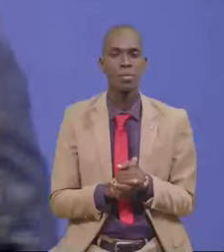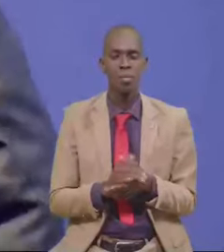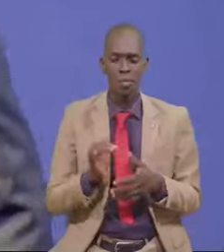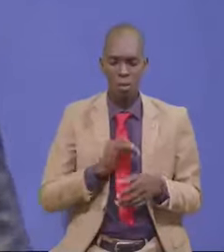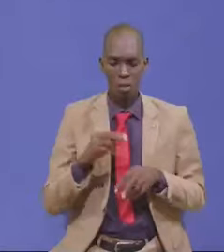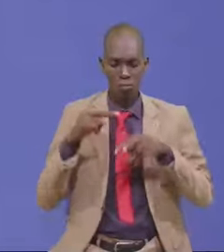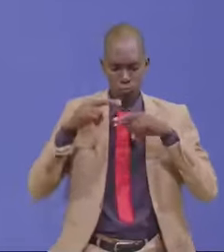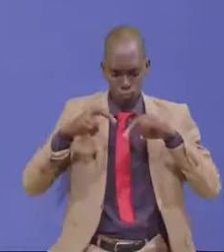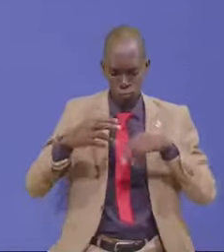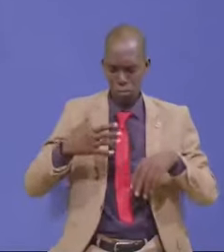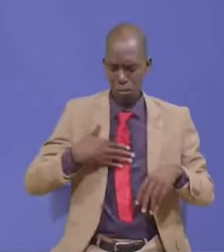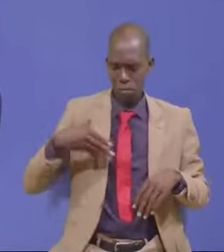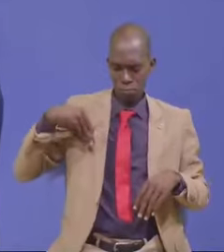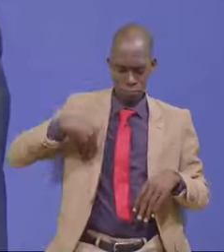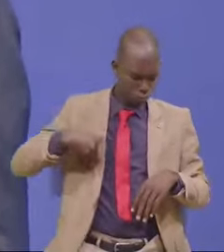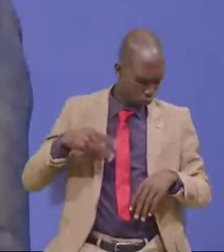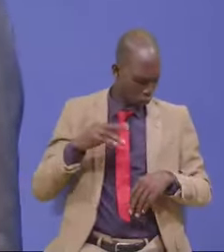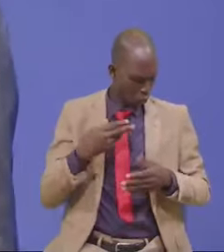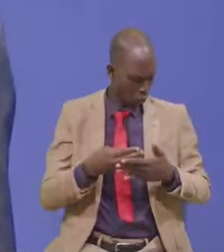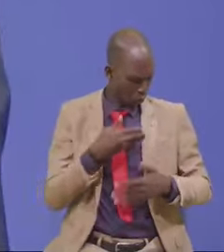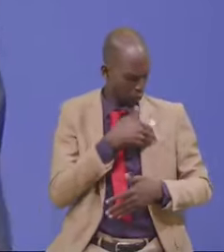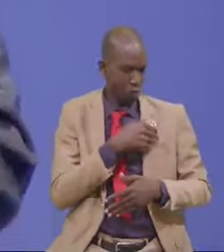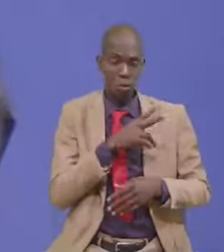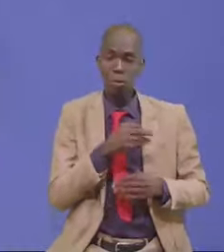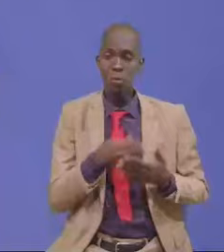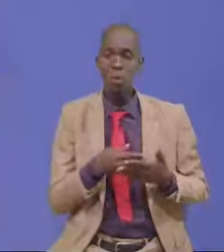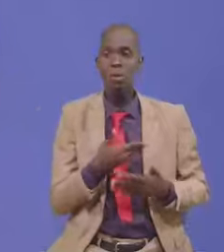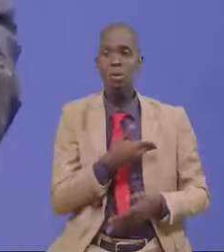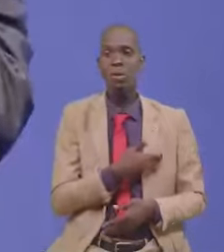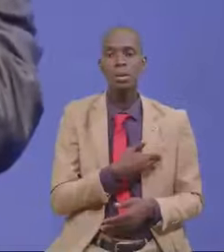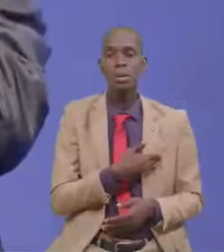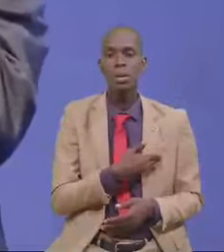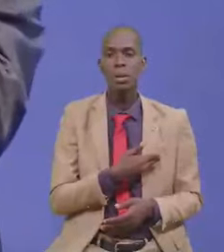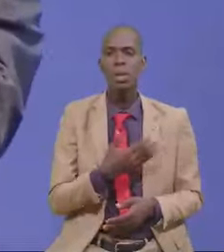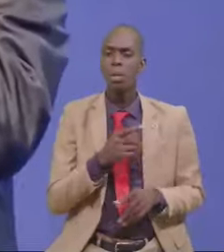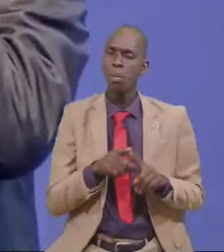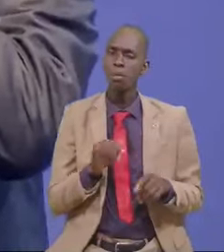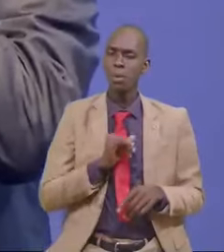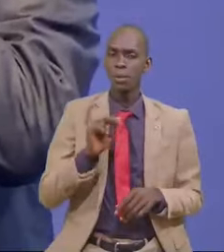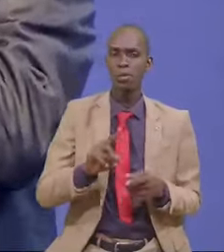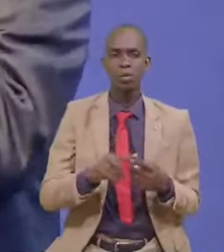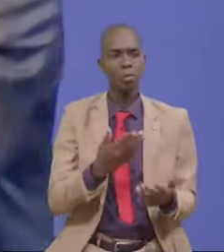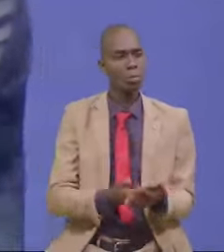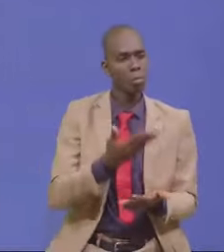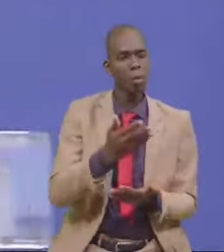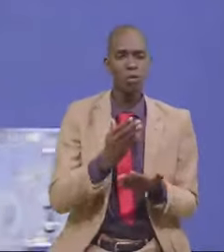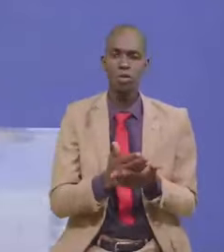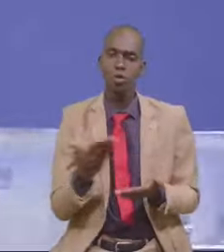Je regarde dans ma poche, dans mon sac, il n'y a pas d'argent. Alors que je dois acheter quelque chose.